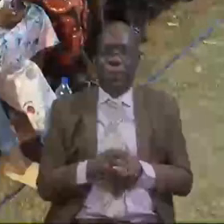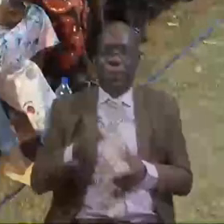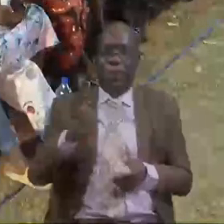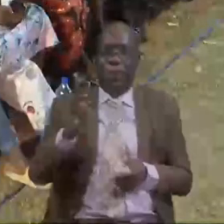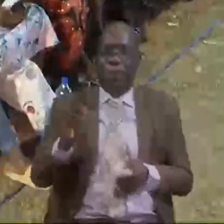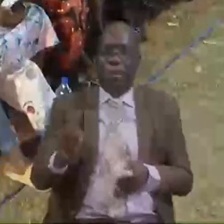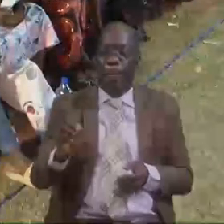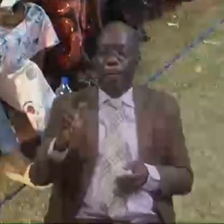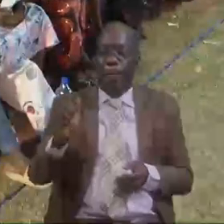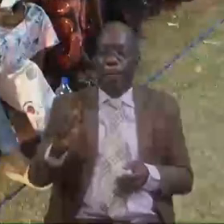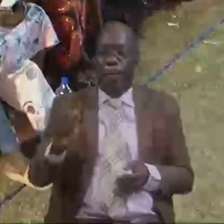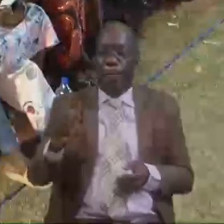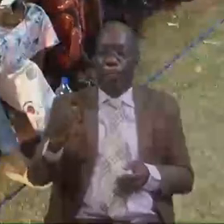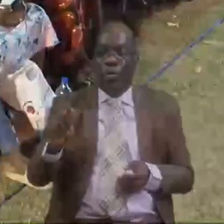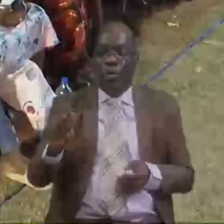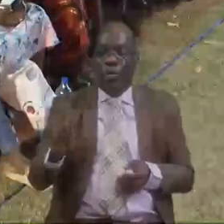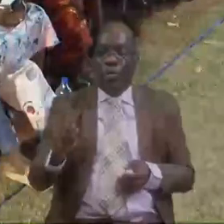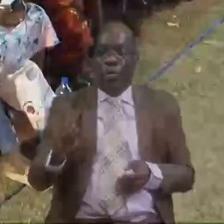Matthieu 19,